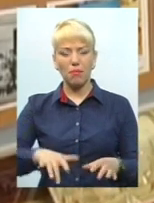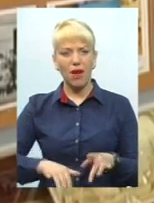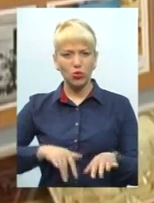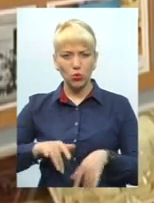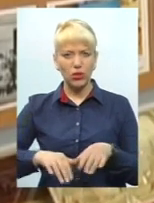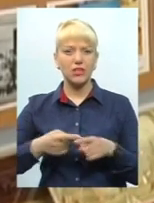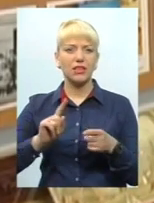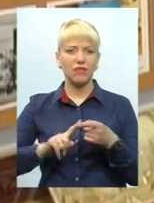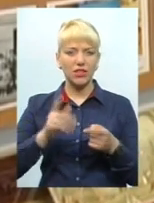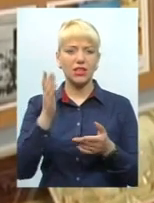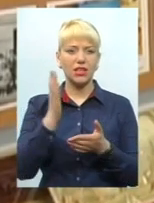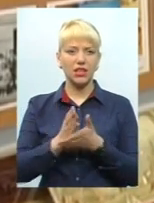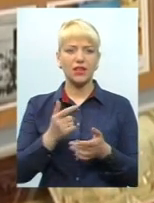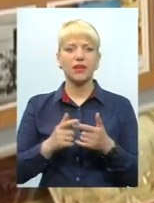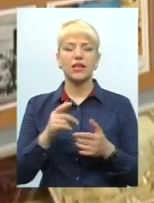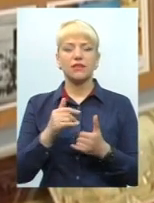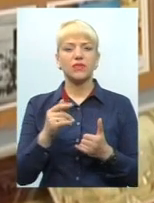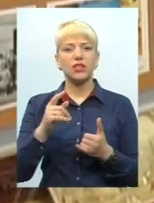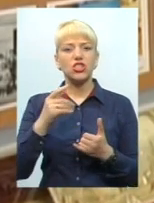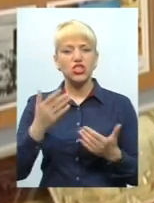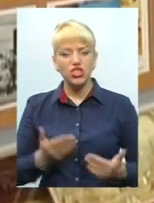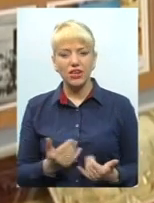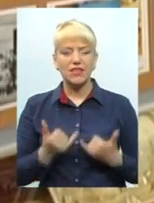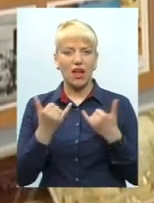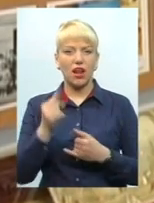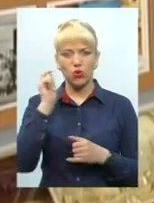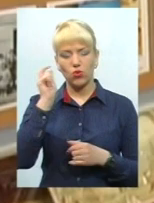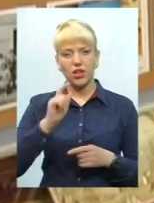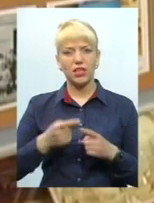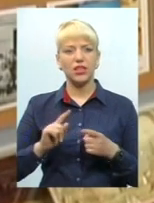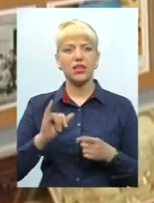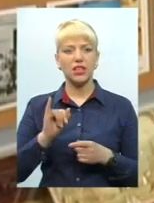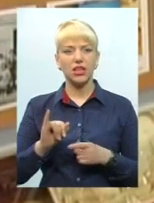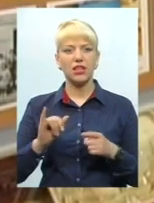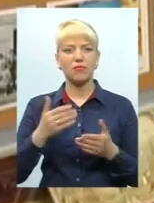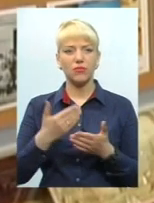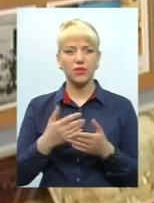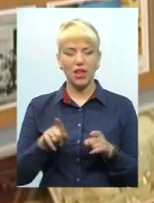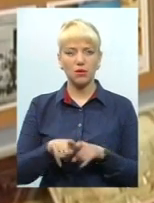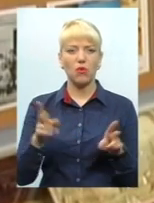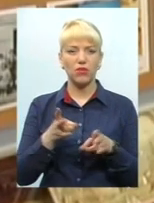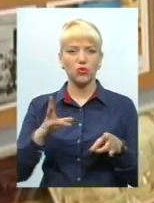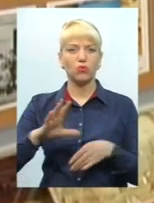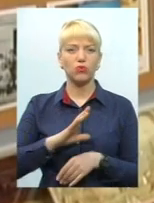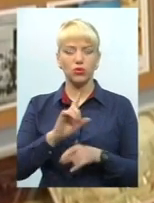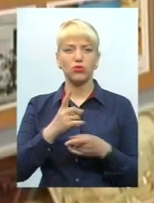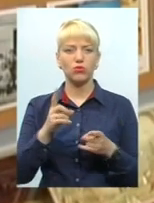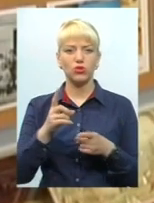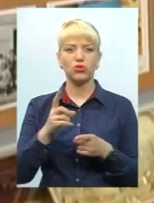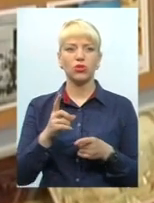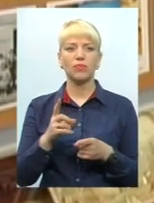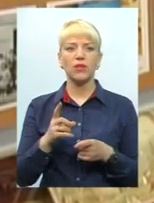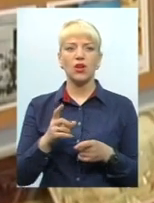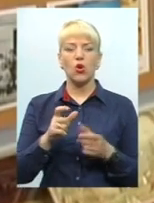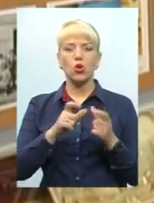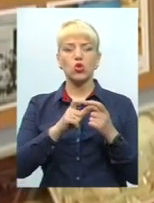понад усе любив Україну, заради неї жив і творив. І, напевно, так і мусить бути, тому що у Нью-Йорку школа